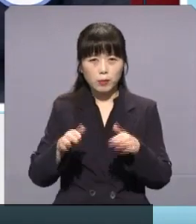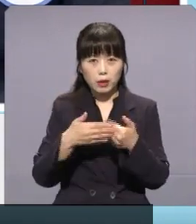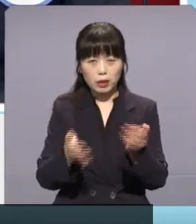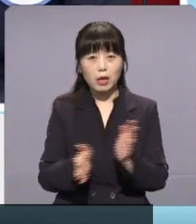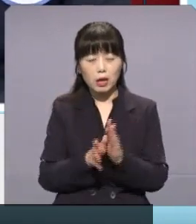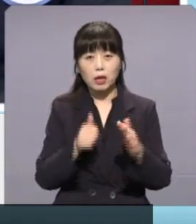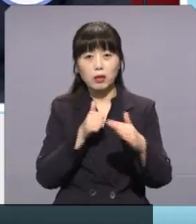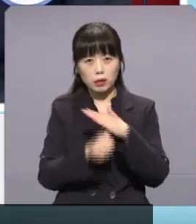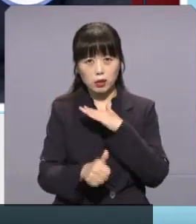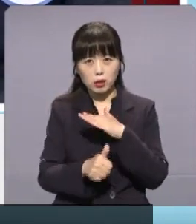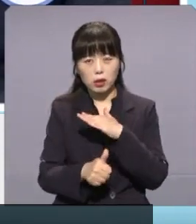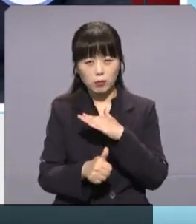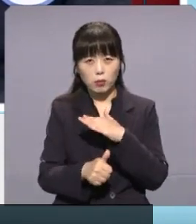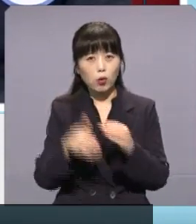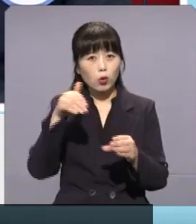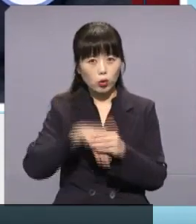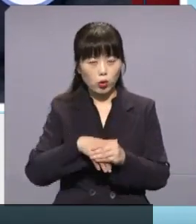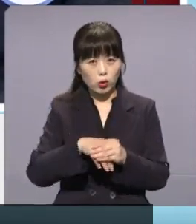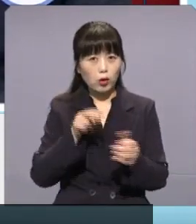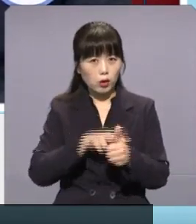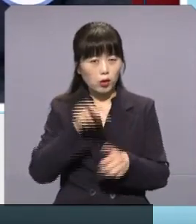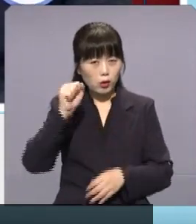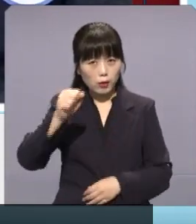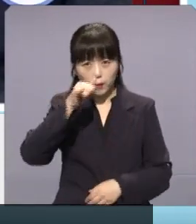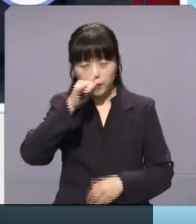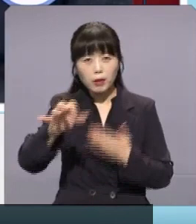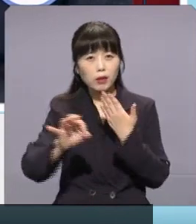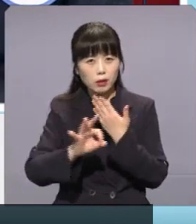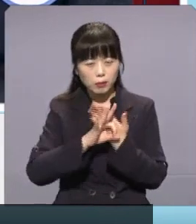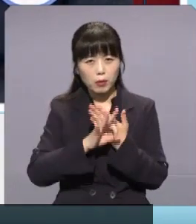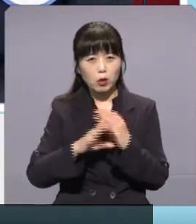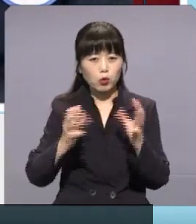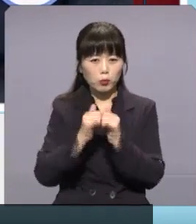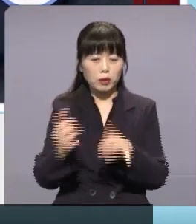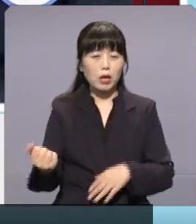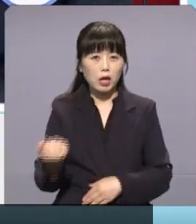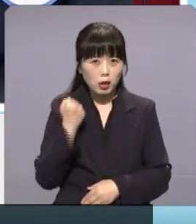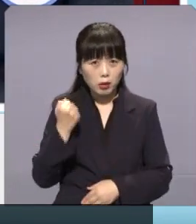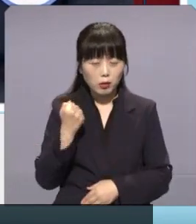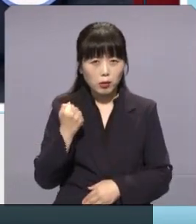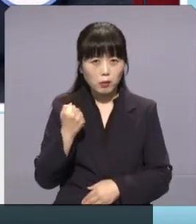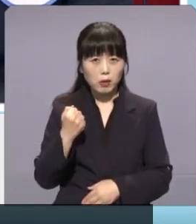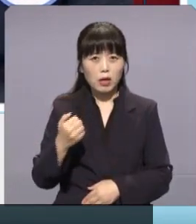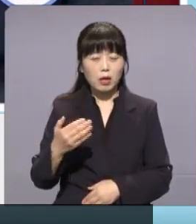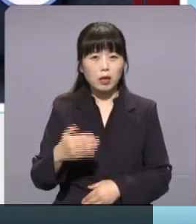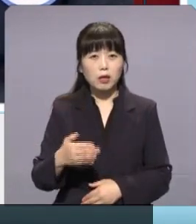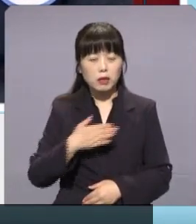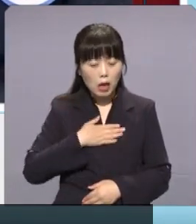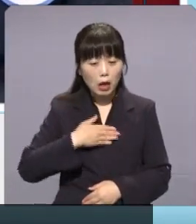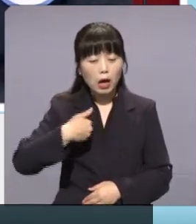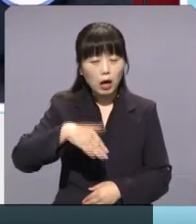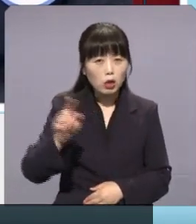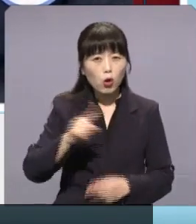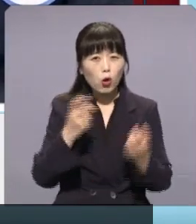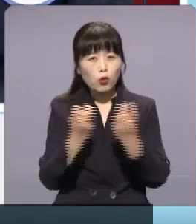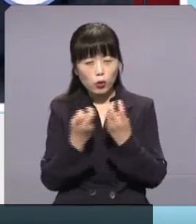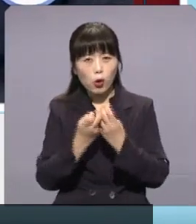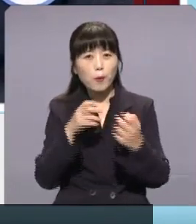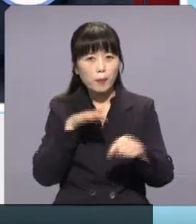당대표 선거에 나간다고 하면 국민의힘이 최소한 내가 나가서 어떤